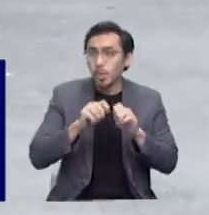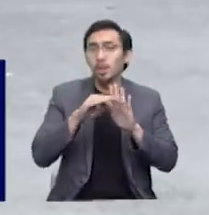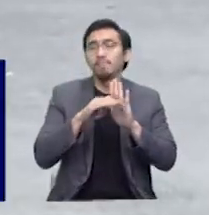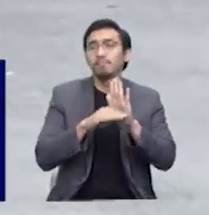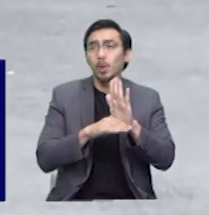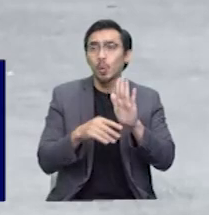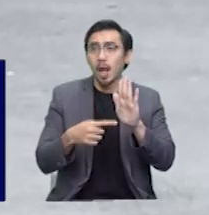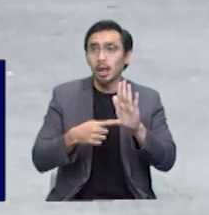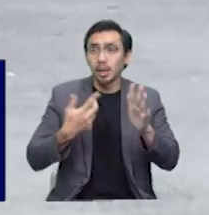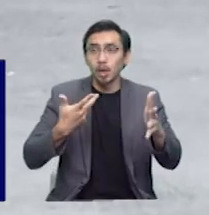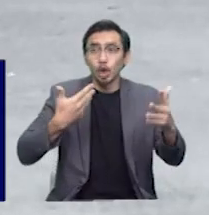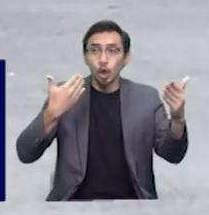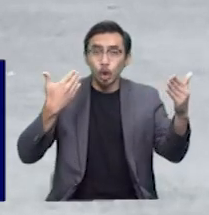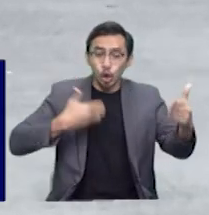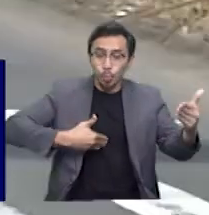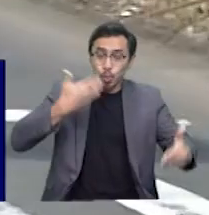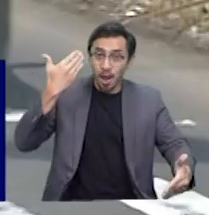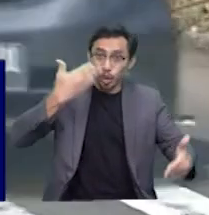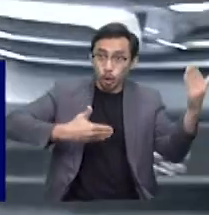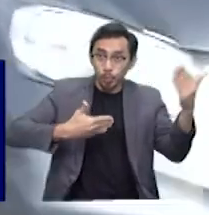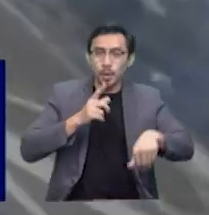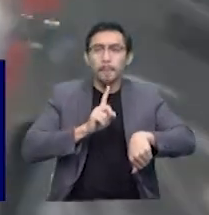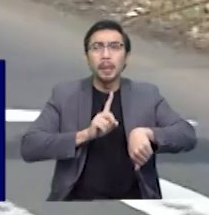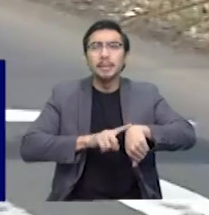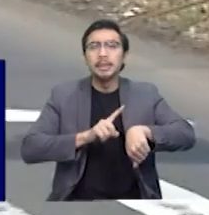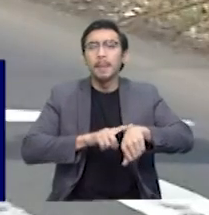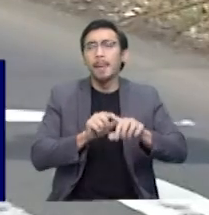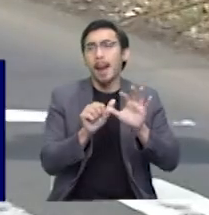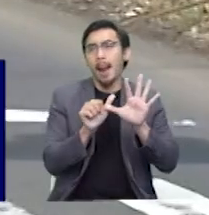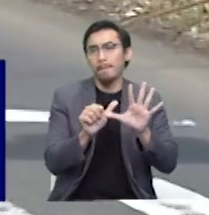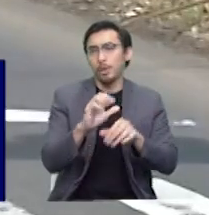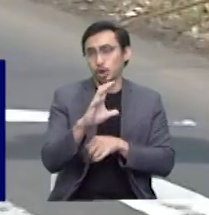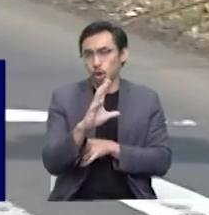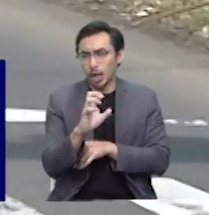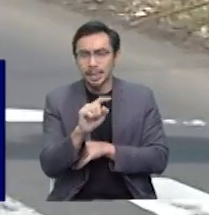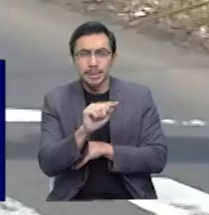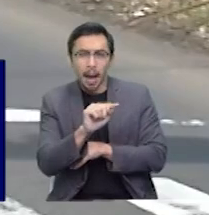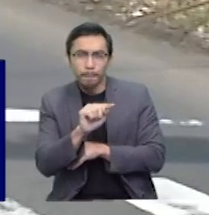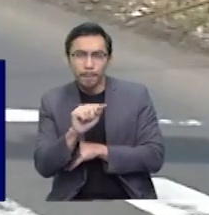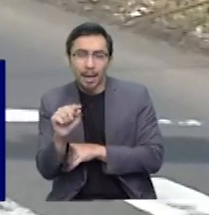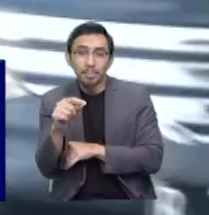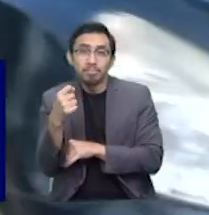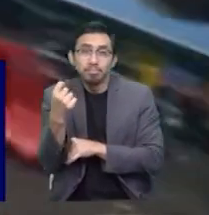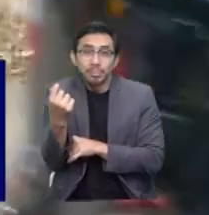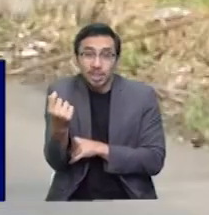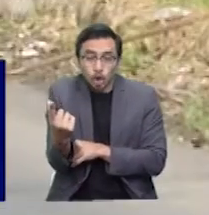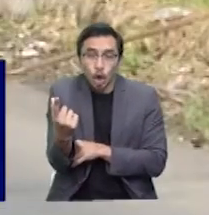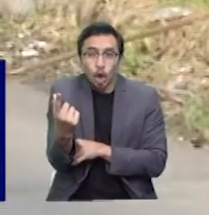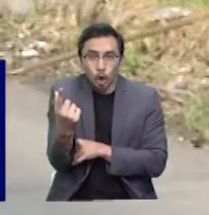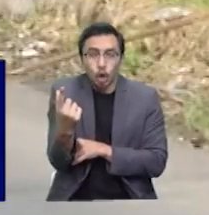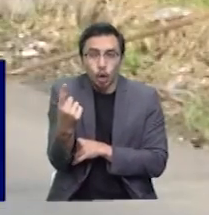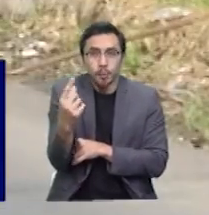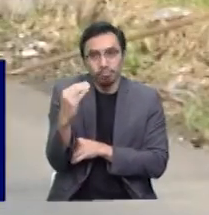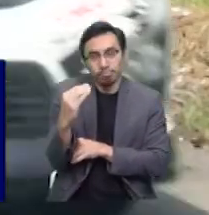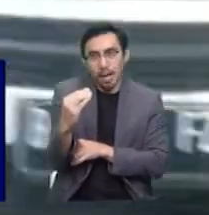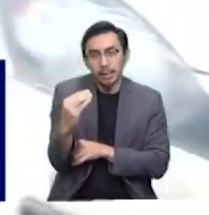penutupan jalur begitu pada jam 18 sore nanti hingga pukul 6 esok hari, di mana bagi